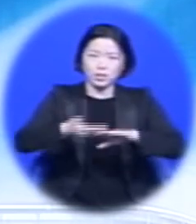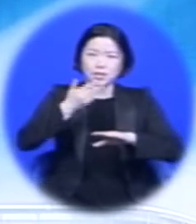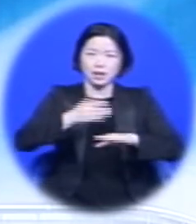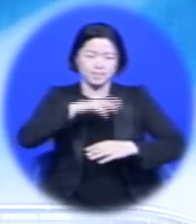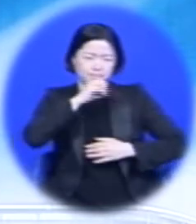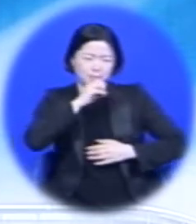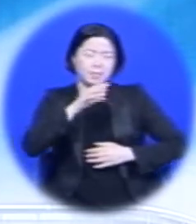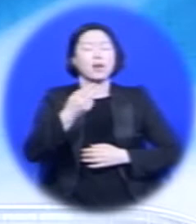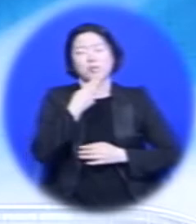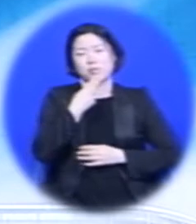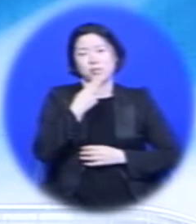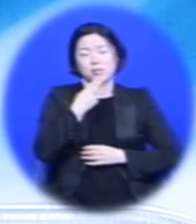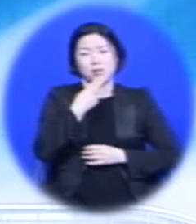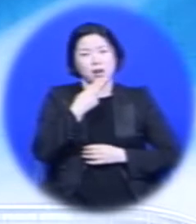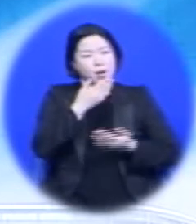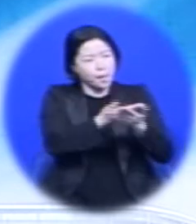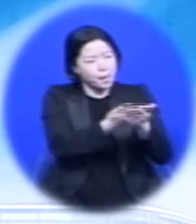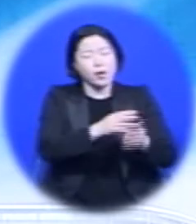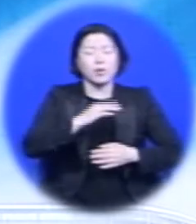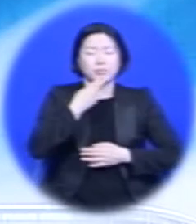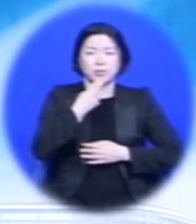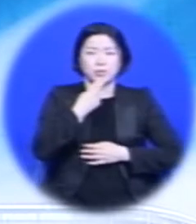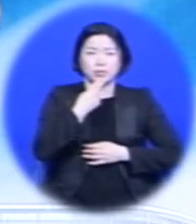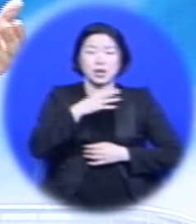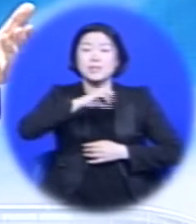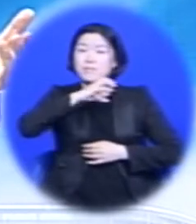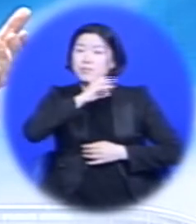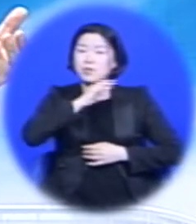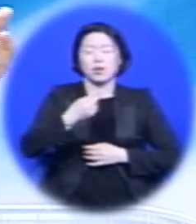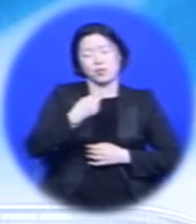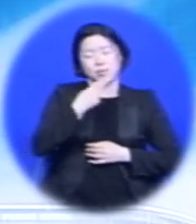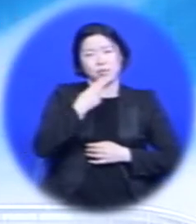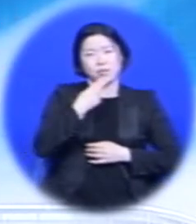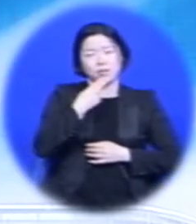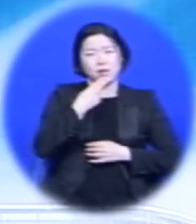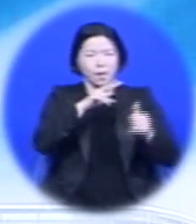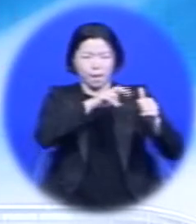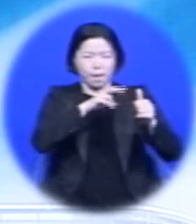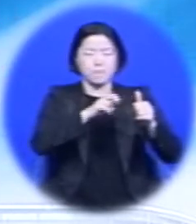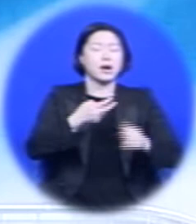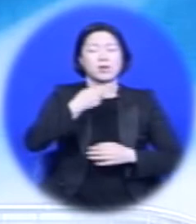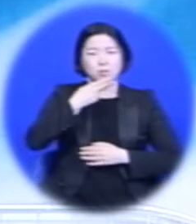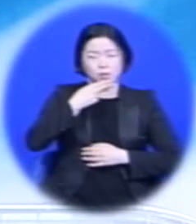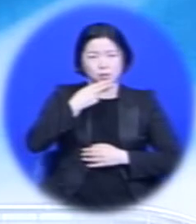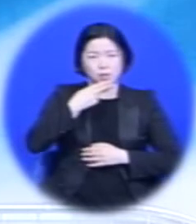하게 됩니다. 요구 안 하게 됩니다. 불평 안 하게 됩니다. 원망하지 않게